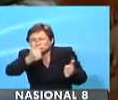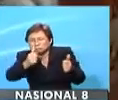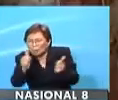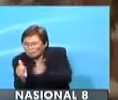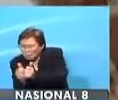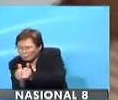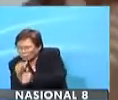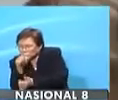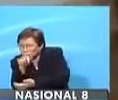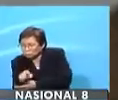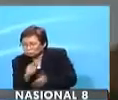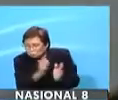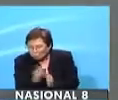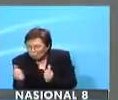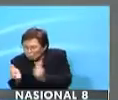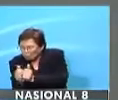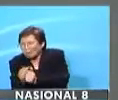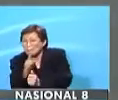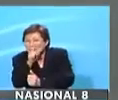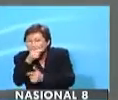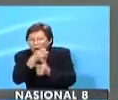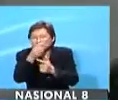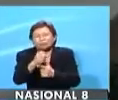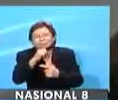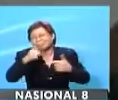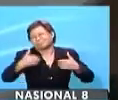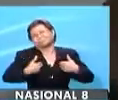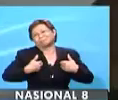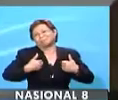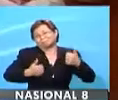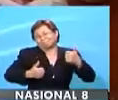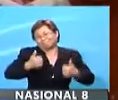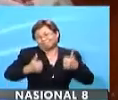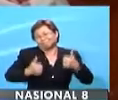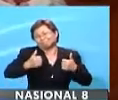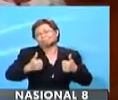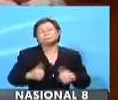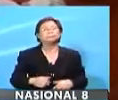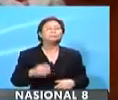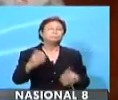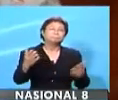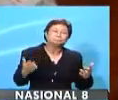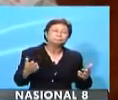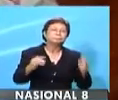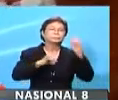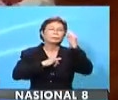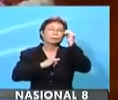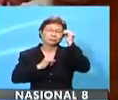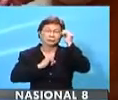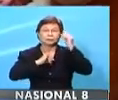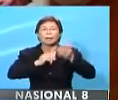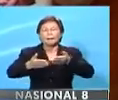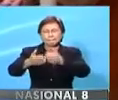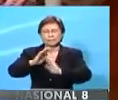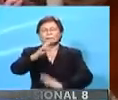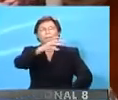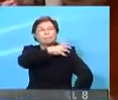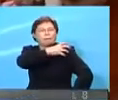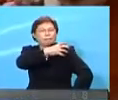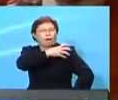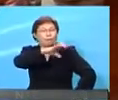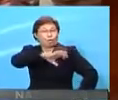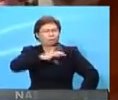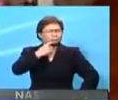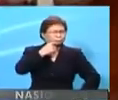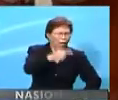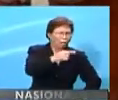komplot berkenaan benar-benar wujud atau sebaliknya. Jadi saya mintalah pihak berkuasa menyiasat